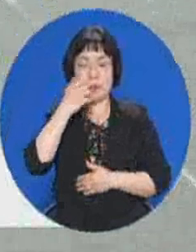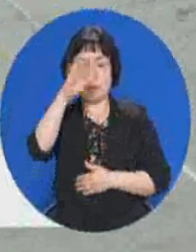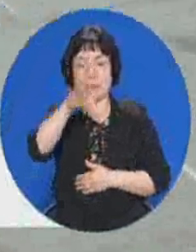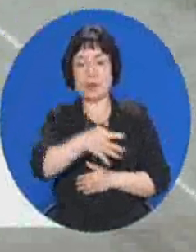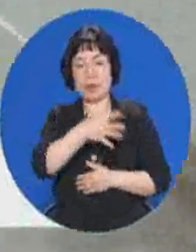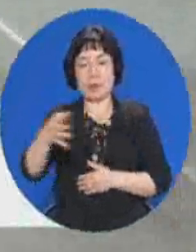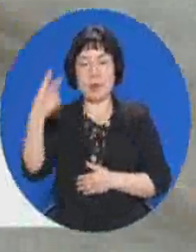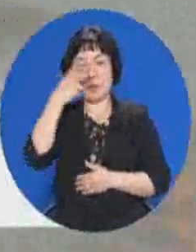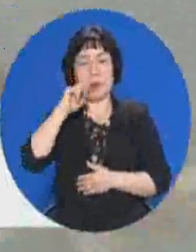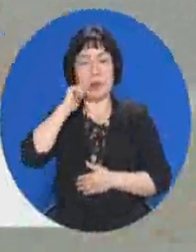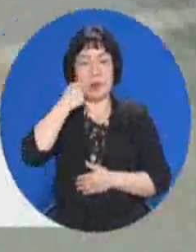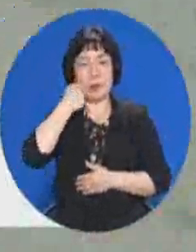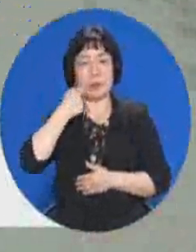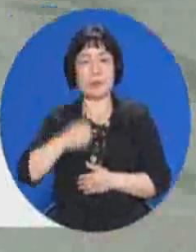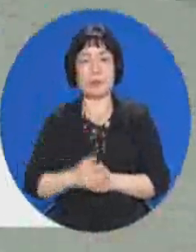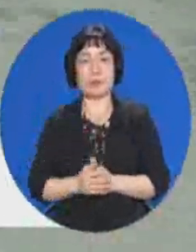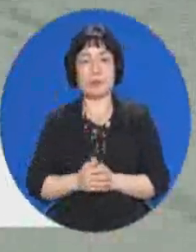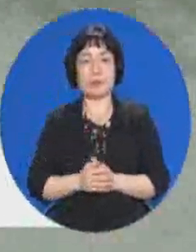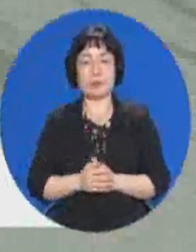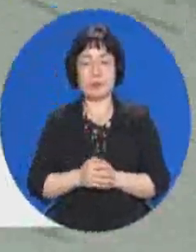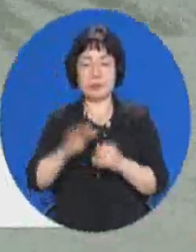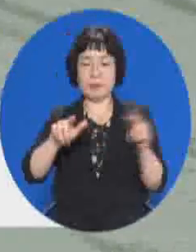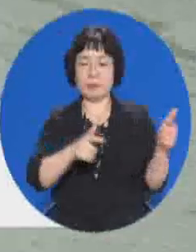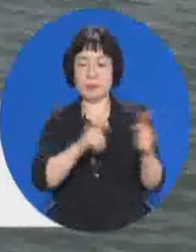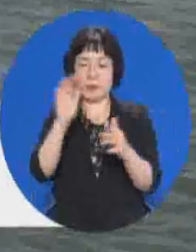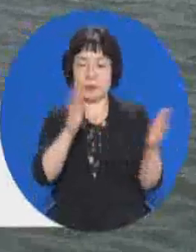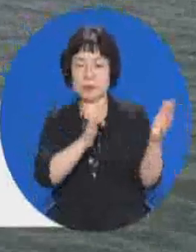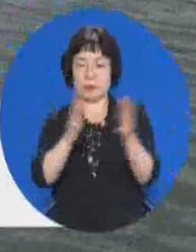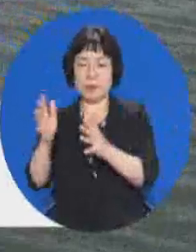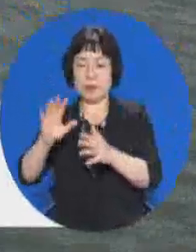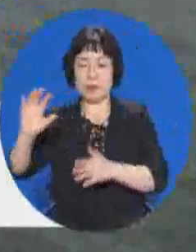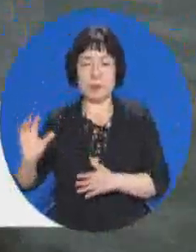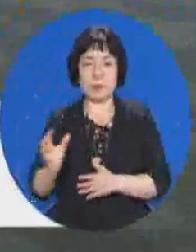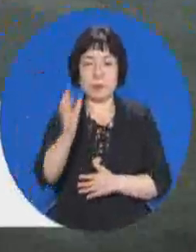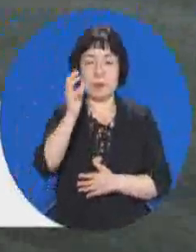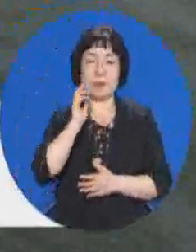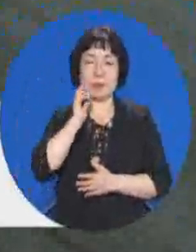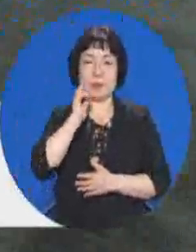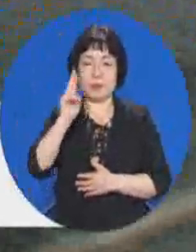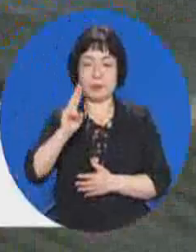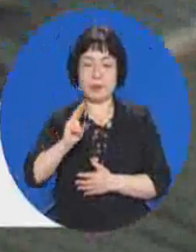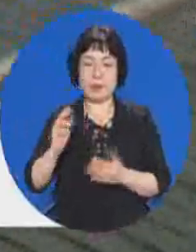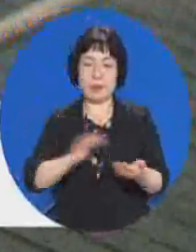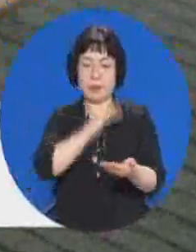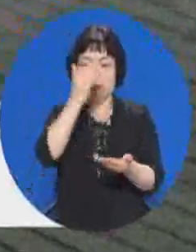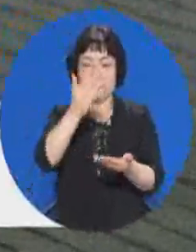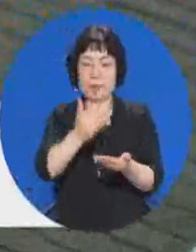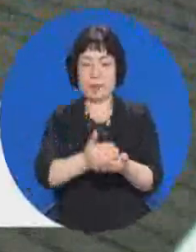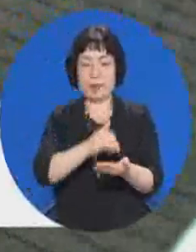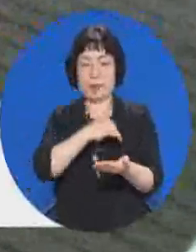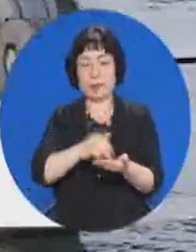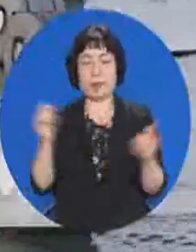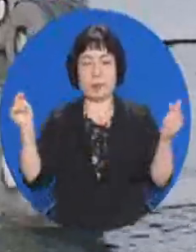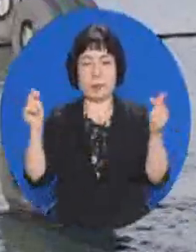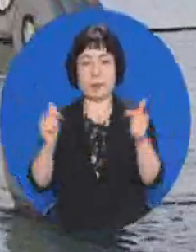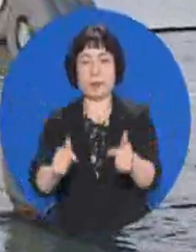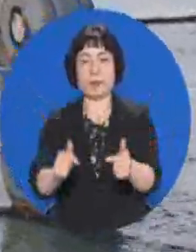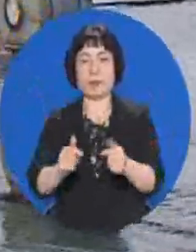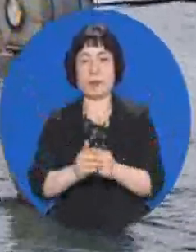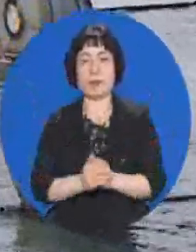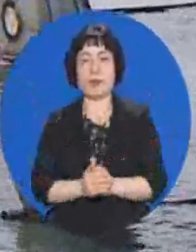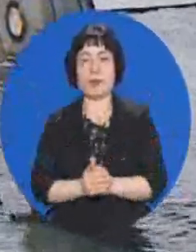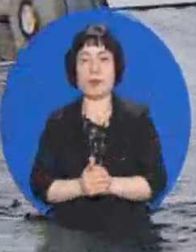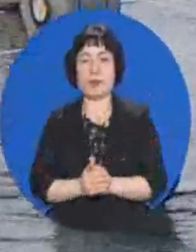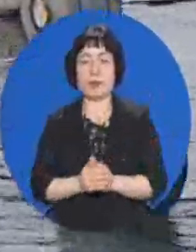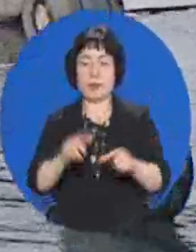관리에도 어려움을 겪은 데다 굉생이 모자반 유입에 강풍까지 겹치면서 생산량 자체가 줄었습니다. 이